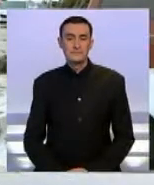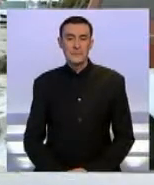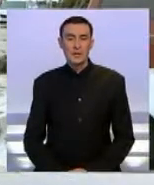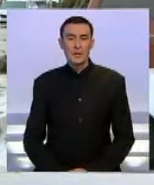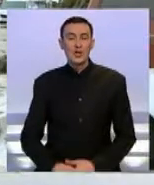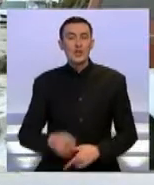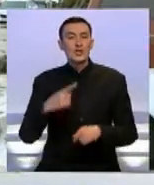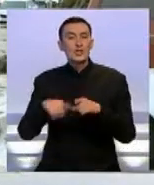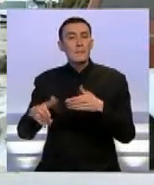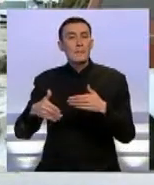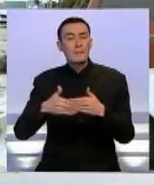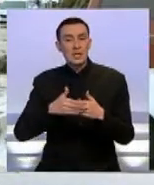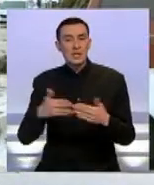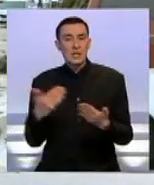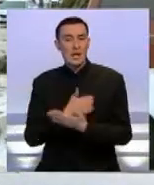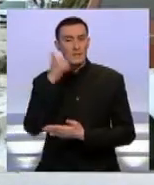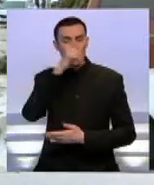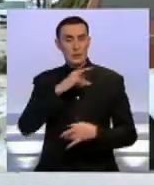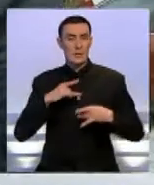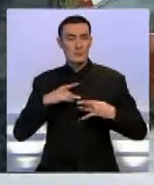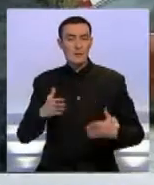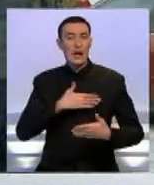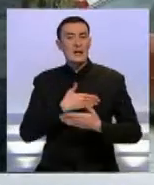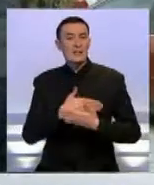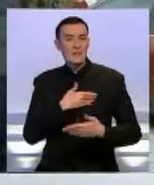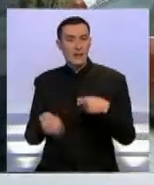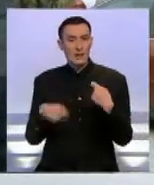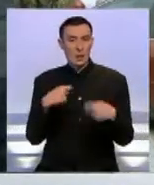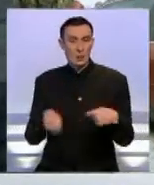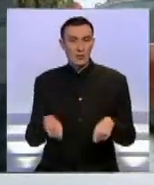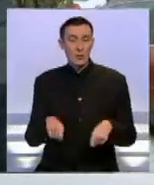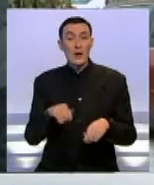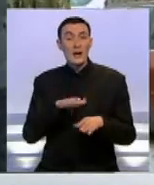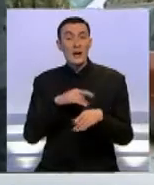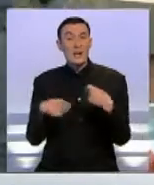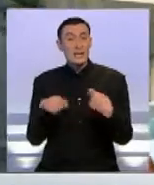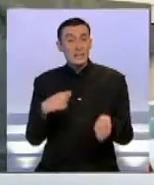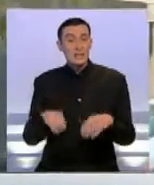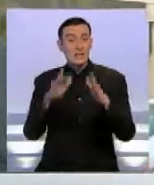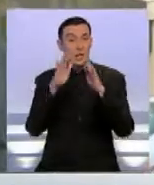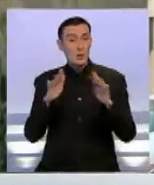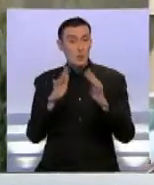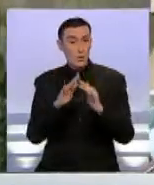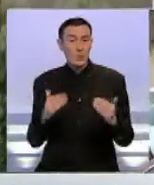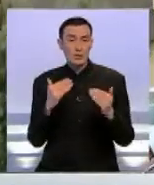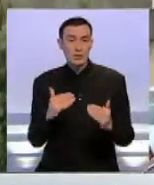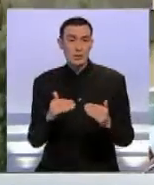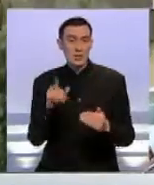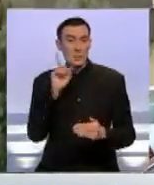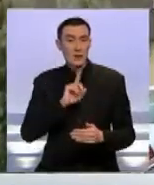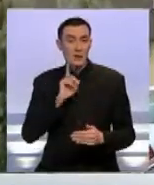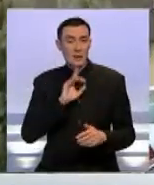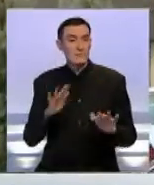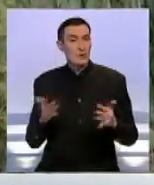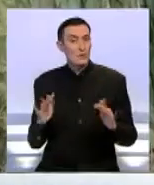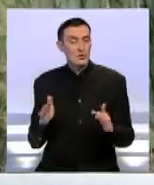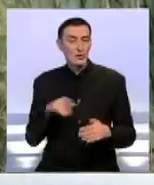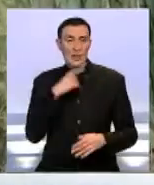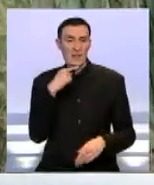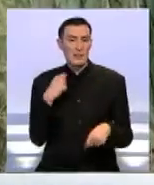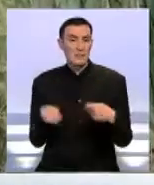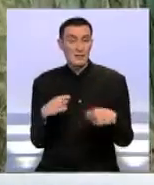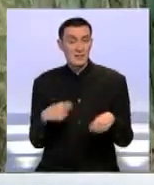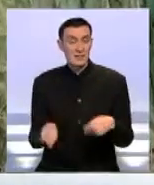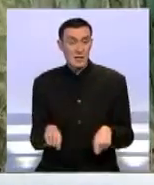Чем ближе новогодние праздники, тем активнее торговля. Но вот с реализацией елок и сосен пока дела идут не очень, жалуются